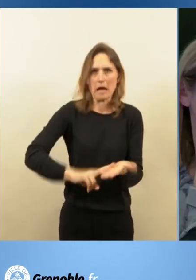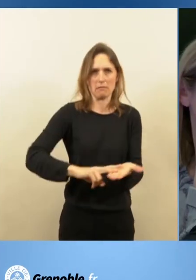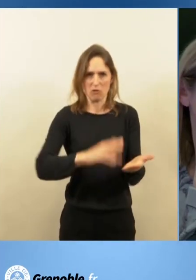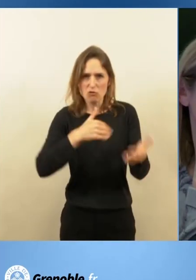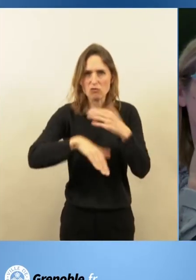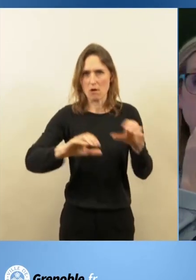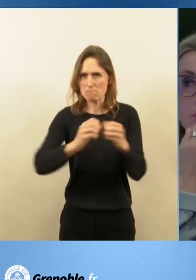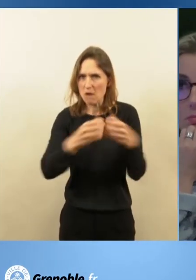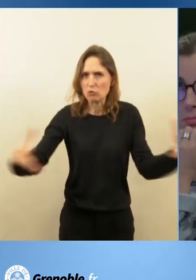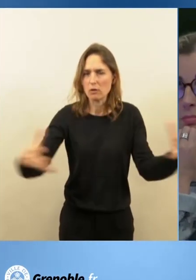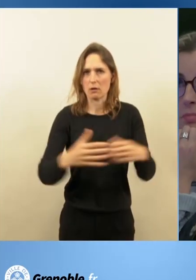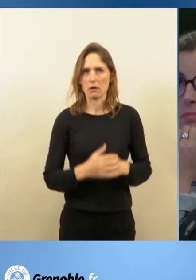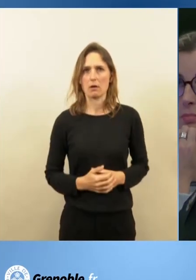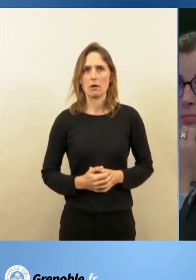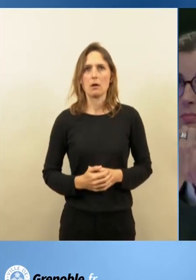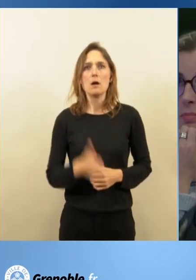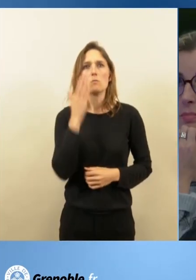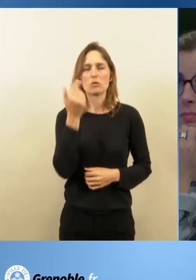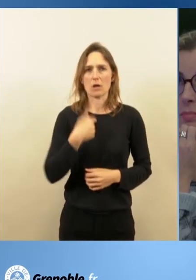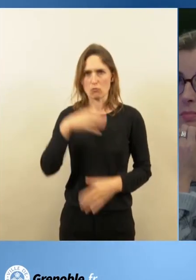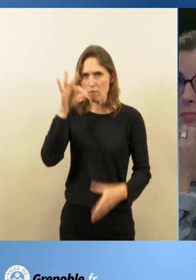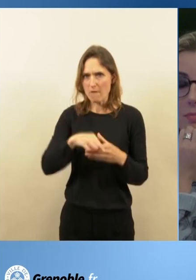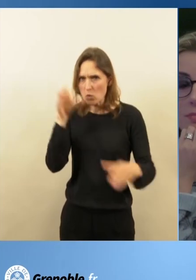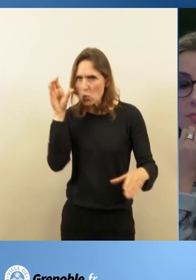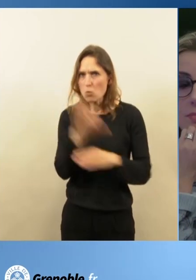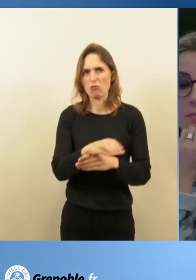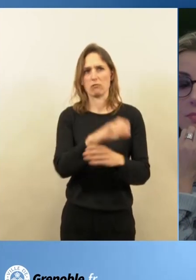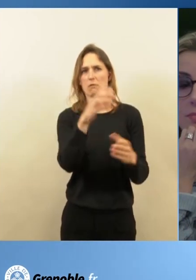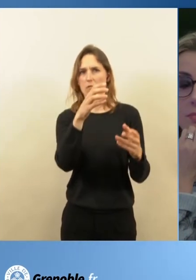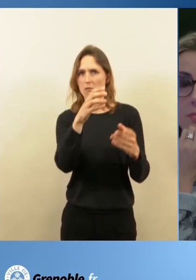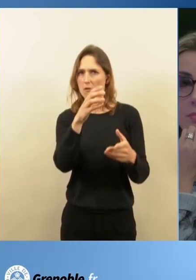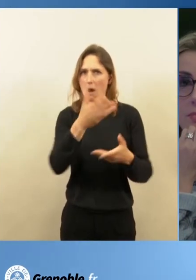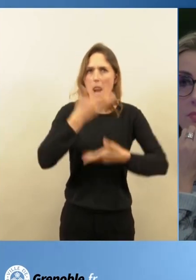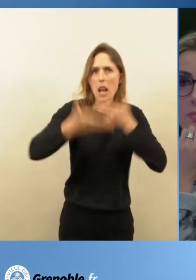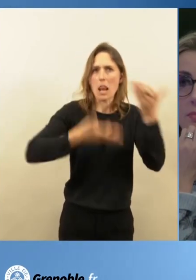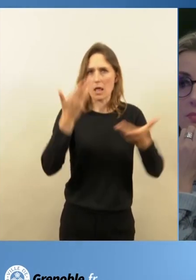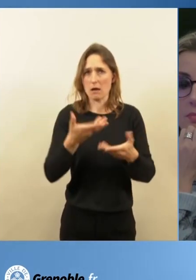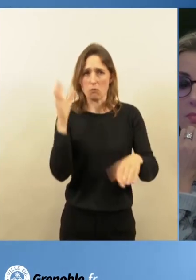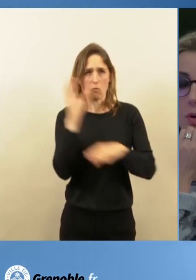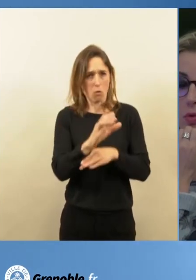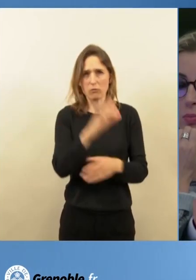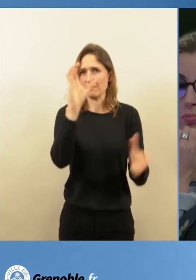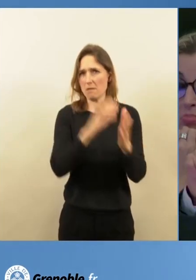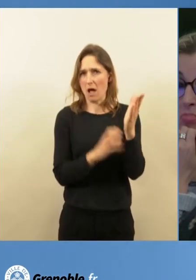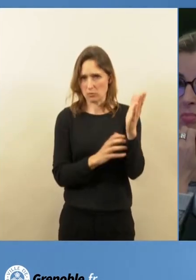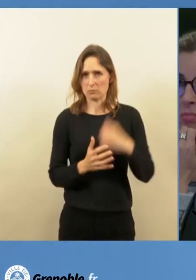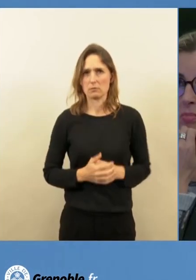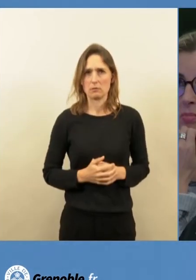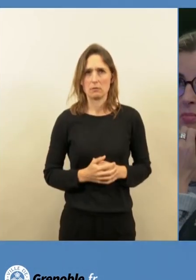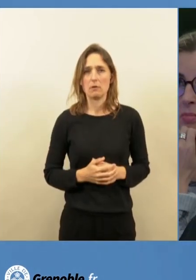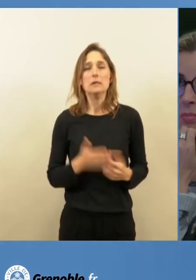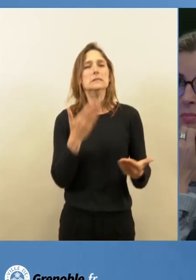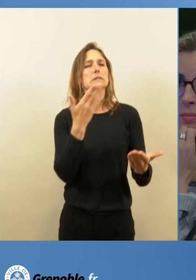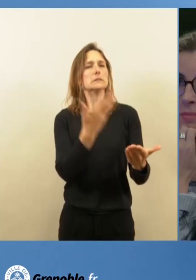telle qu'elle est et c'est pour ça que nous voterons contre votre démagogie pour autant compte cette délibération on exonère pas